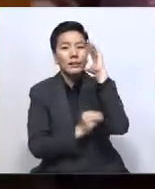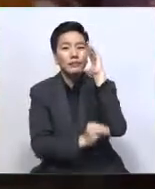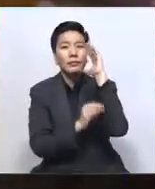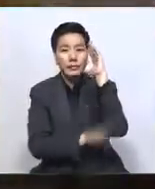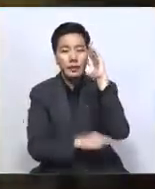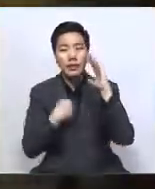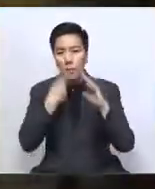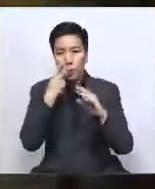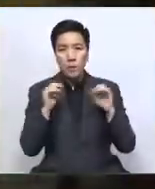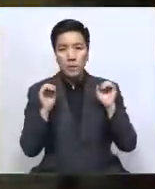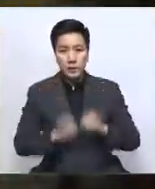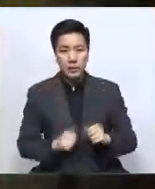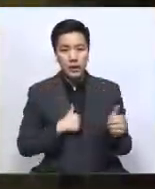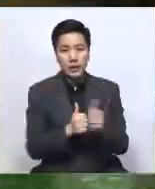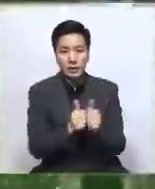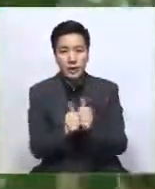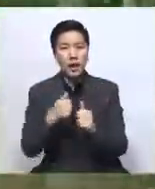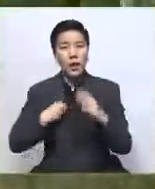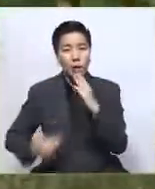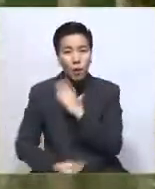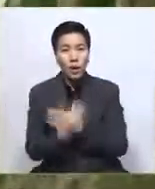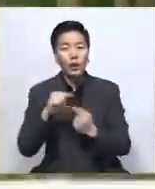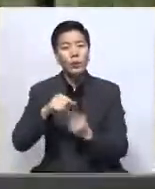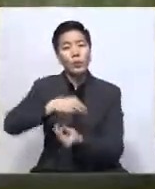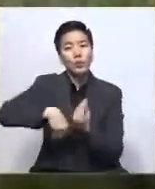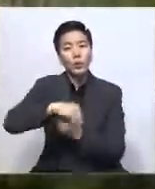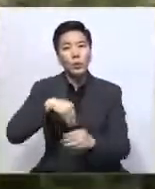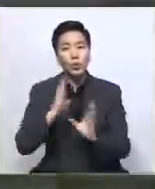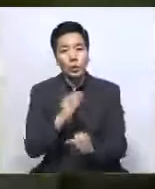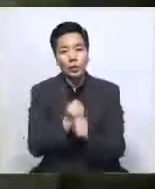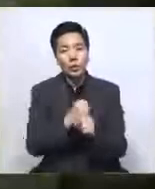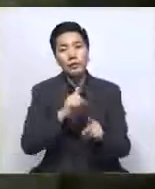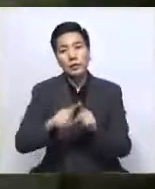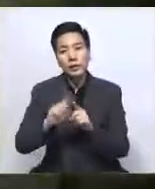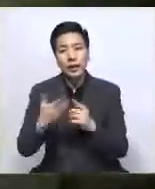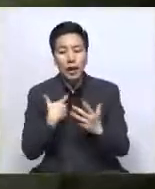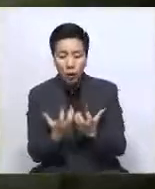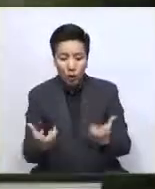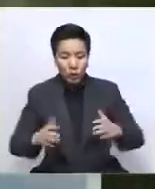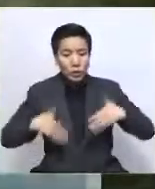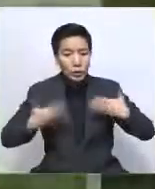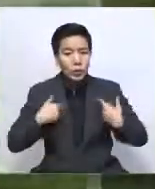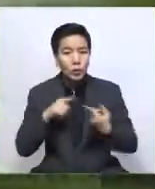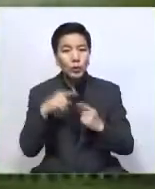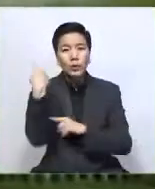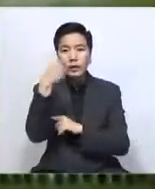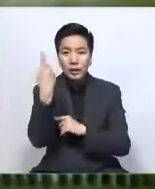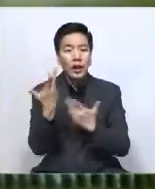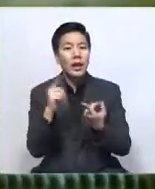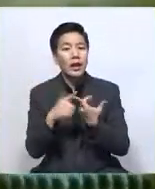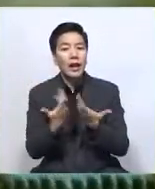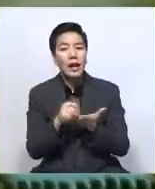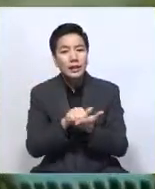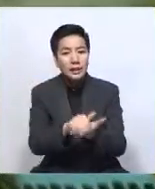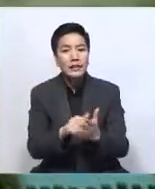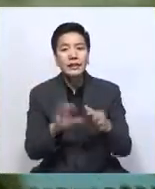เพิ่มขีดความสามารถและสร้างโอกาสทางธุรกิจแก่ผู้ประกอบการปรับปรุงสิ่งอำนวยความสะดวกด้านการท่องเที่ยวและ